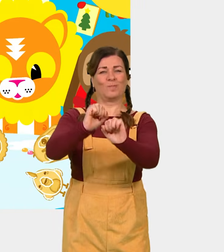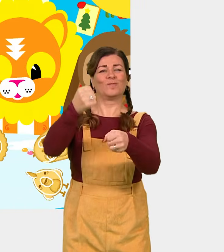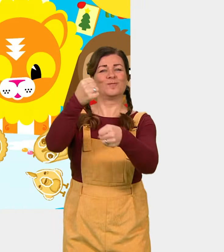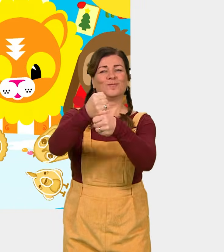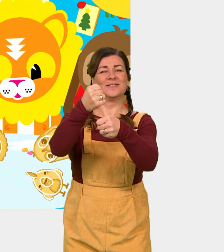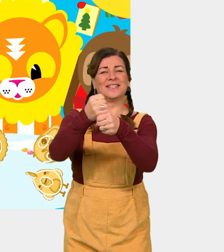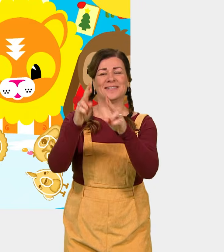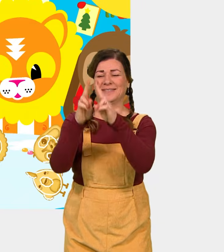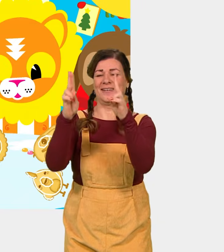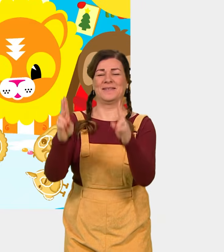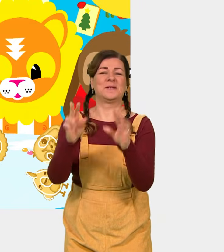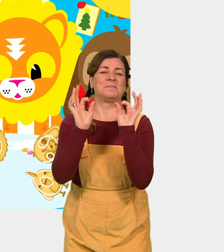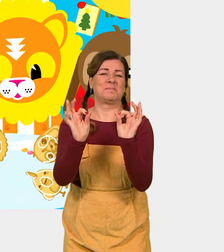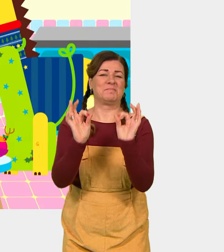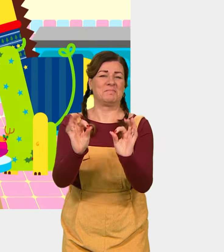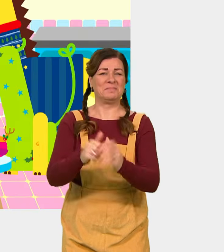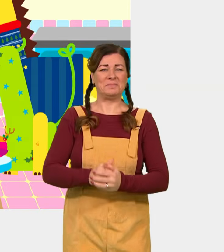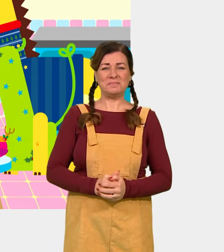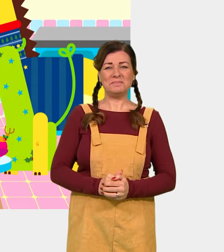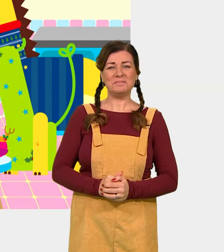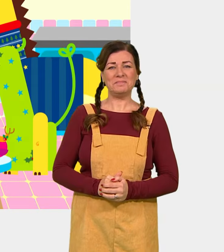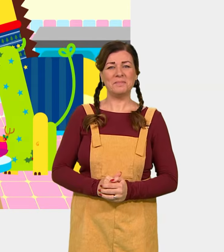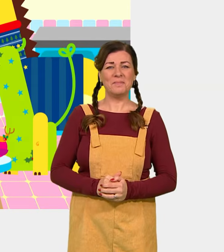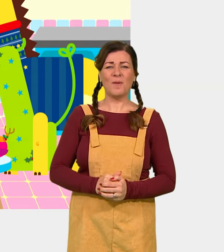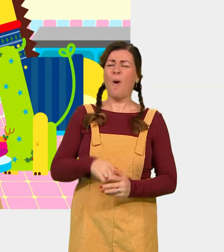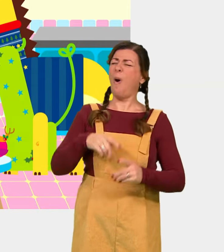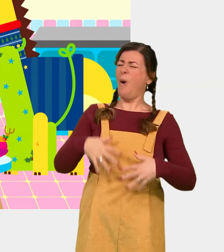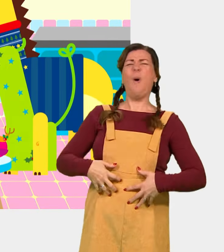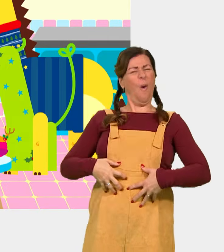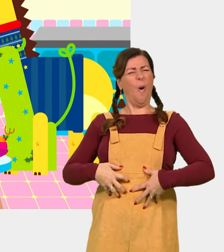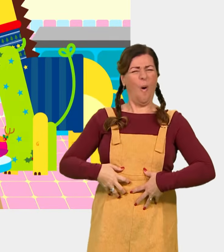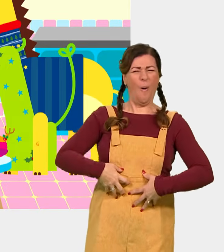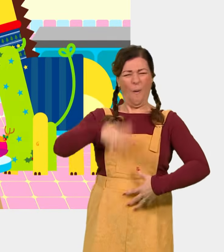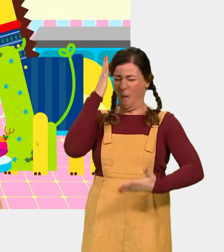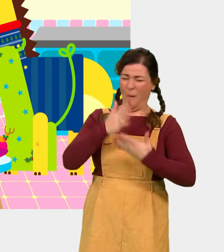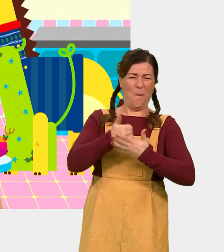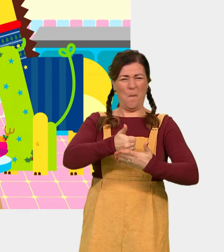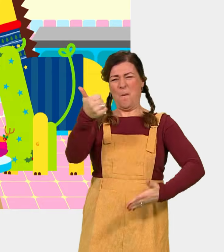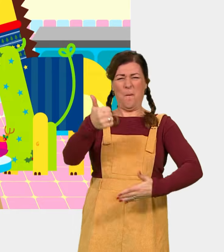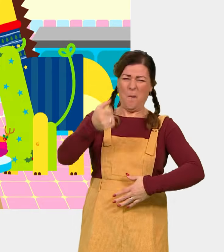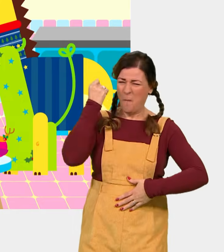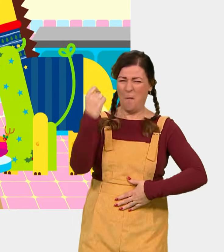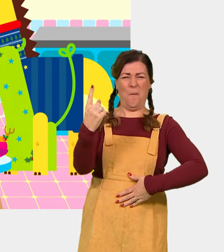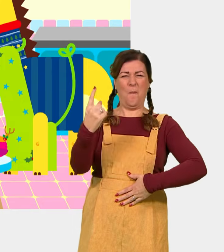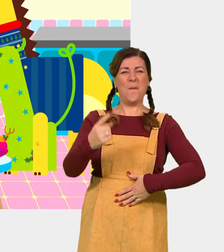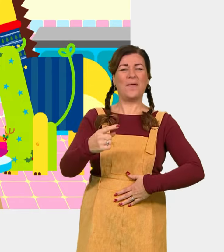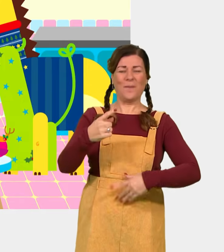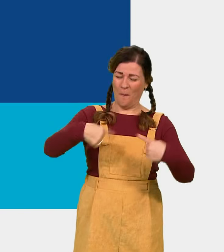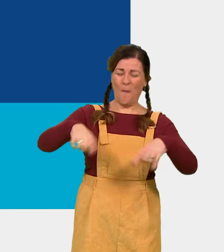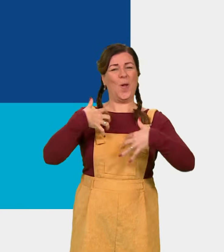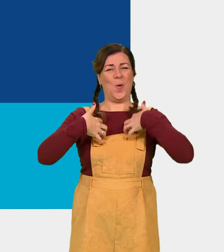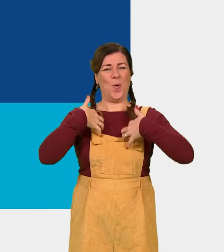yn special i ti. Am syniad gwych, roedd pawb wrth ei